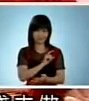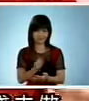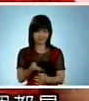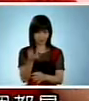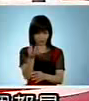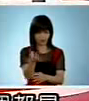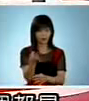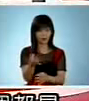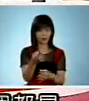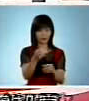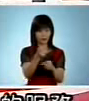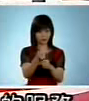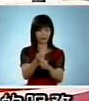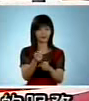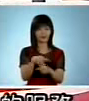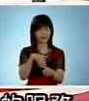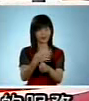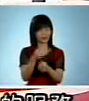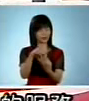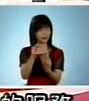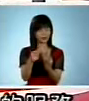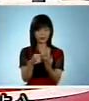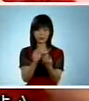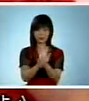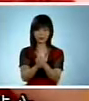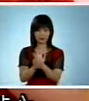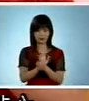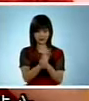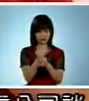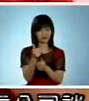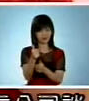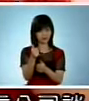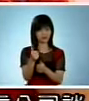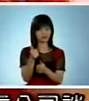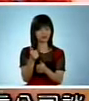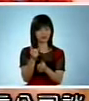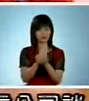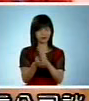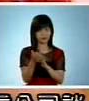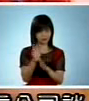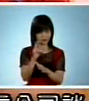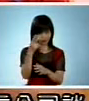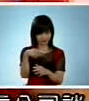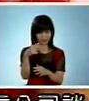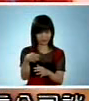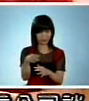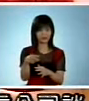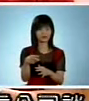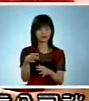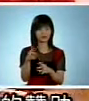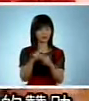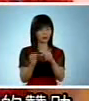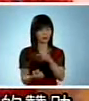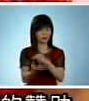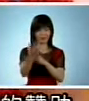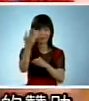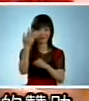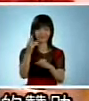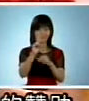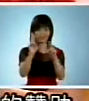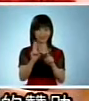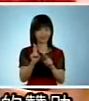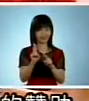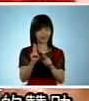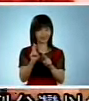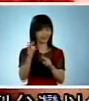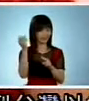钱去做，可是我觉得这个都是给选手一个很好的服务，觉得我们很贴心嘛啊。另外我们也跟中华电信谈，也很感谢中